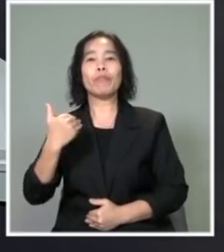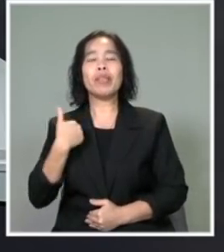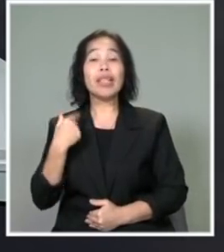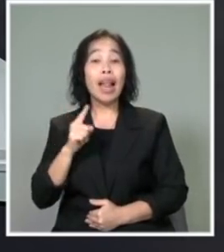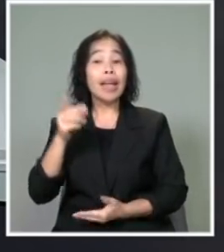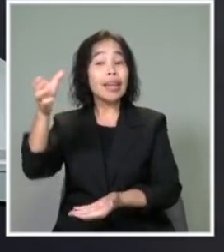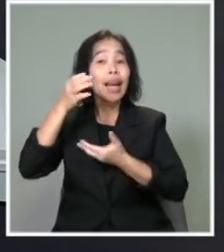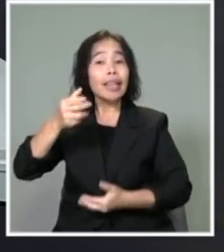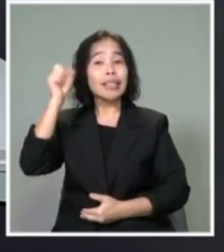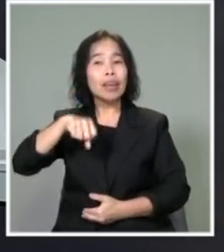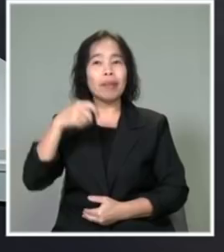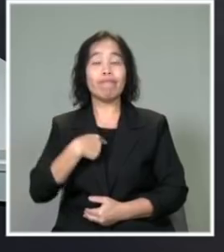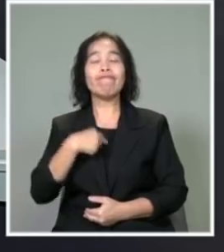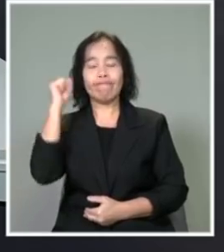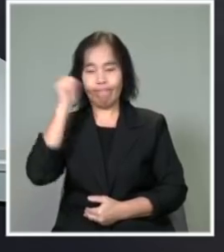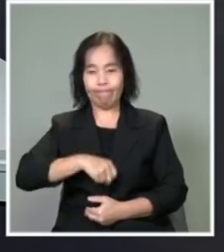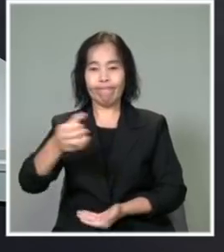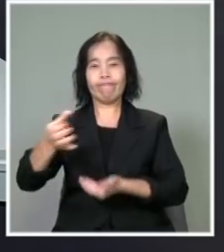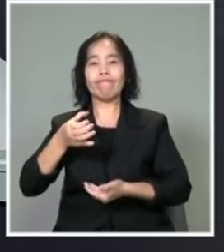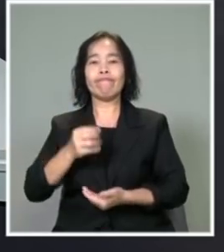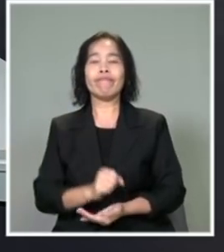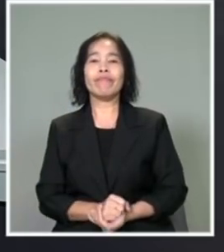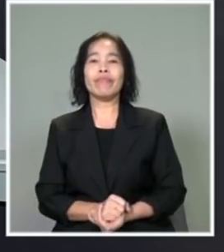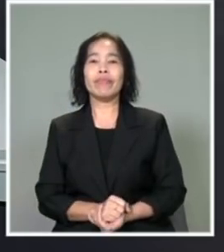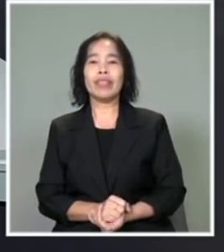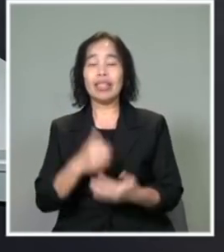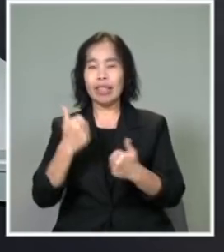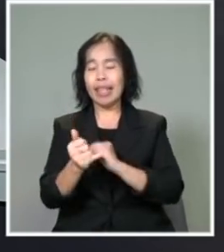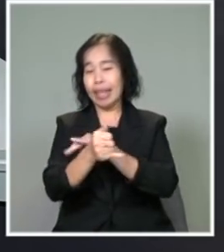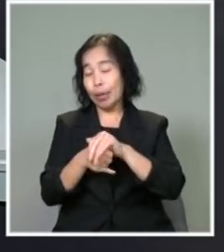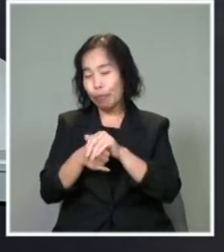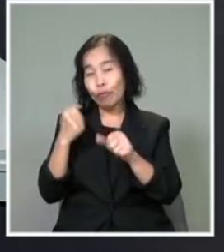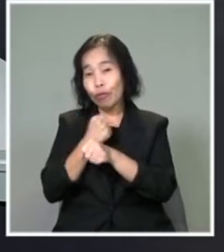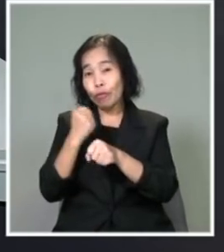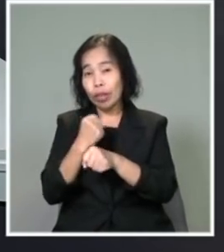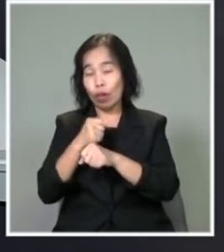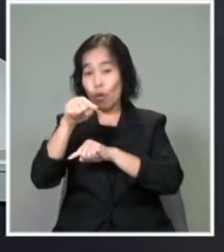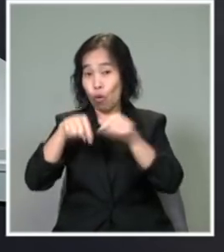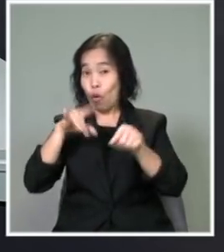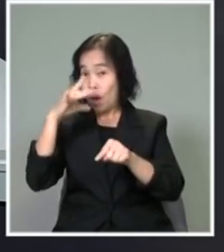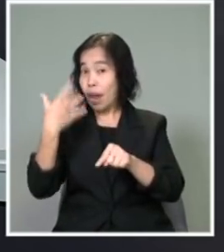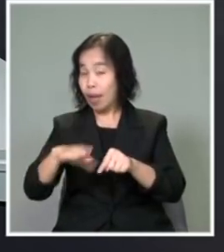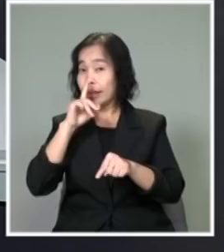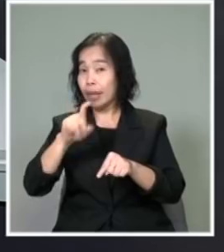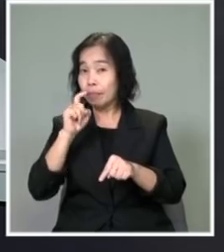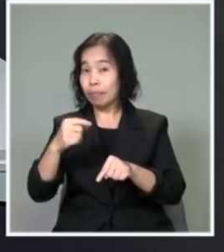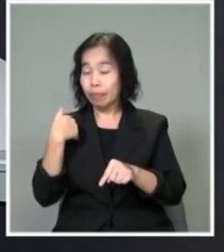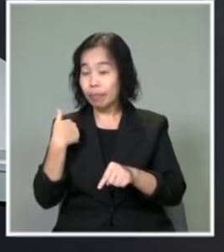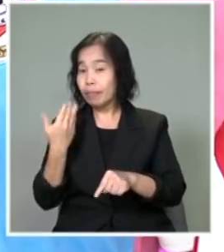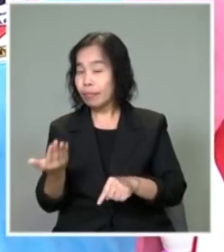มป์สถานเดียว ครับแชมป์เดียวเลยครับ นะฮะแคมป์เก็บตัวตอนนี้นี่มีการเก็บตัว 100% ขนาดไหนคุยกับปิยะดนัยบ้